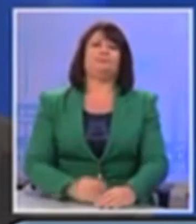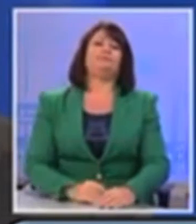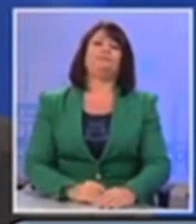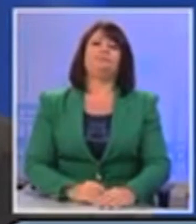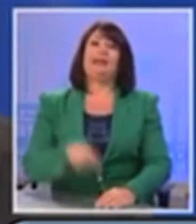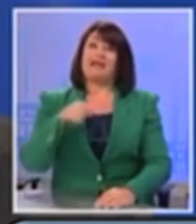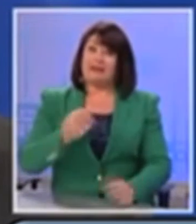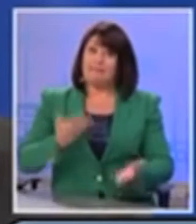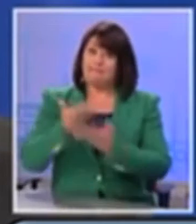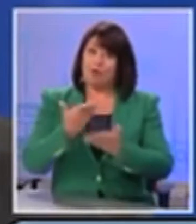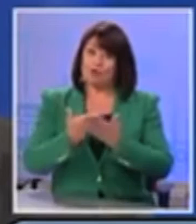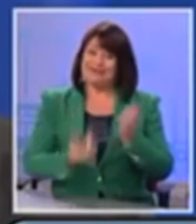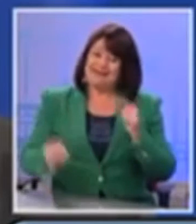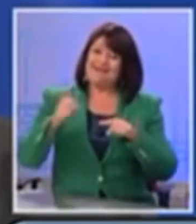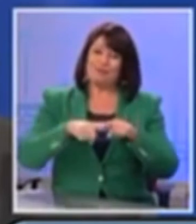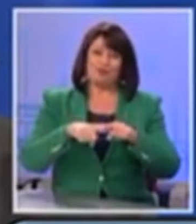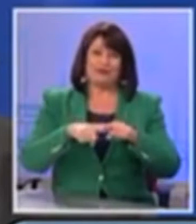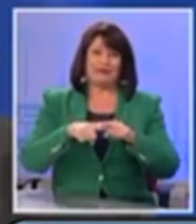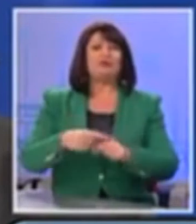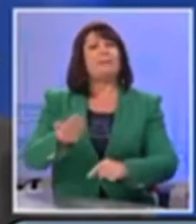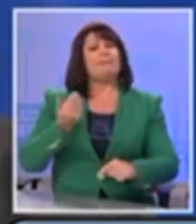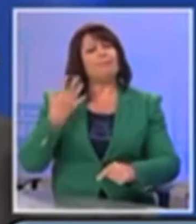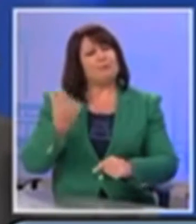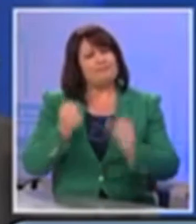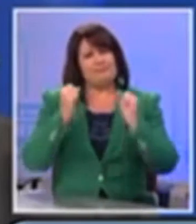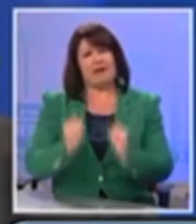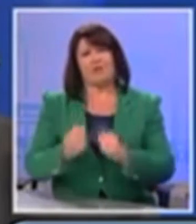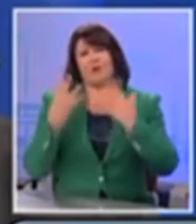dans la résolution ont suscité un intérêt